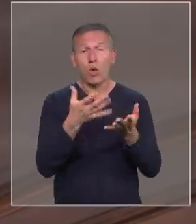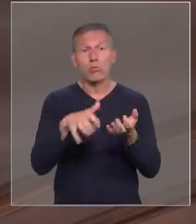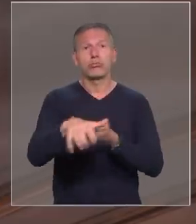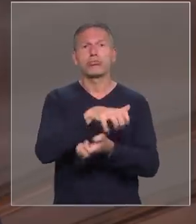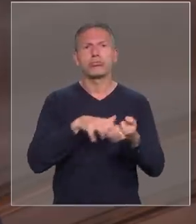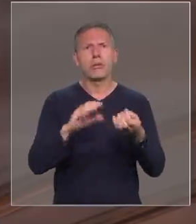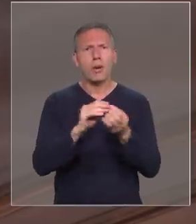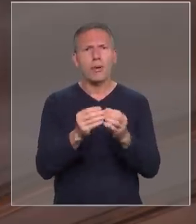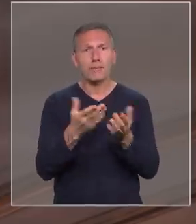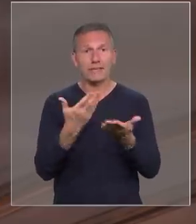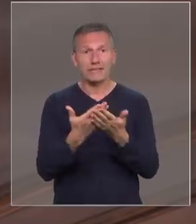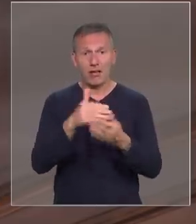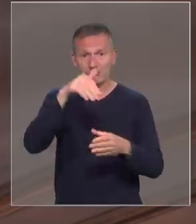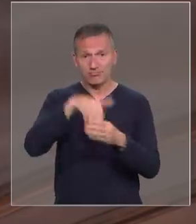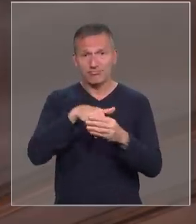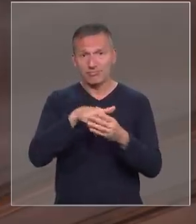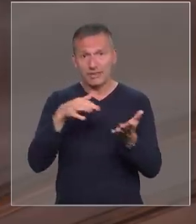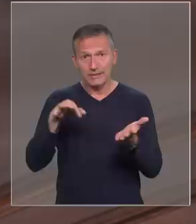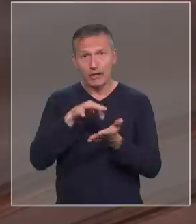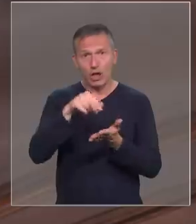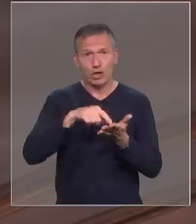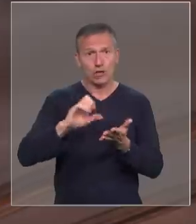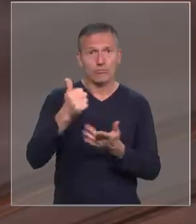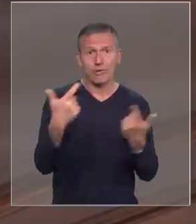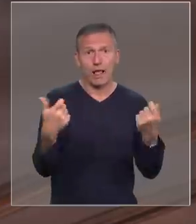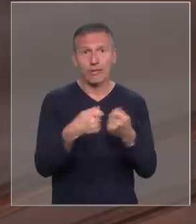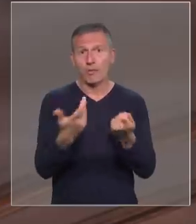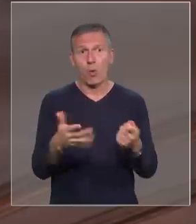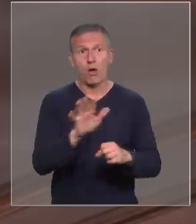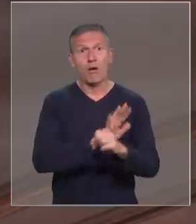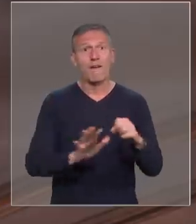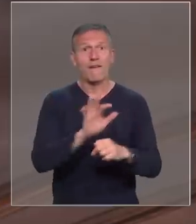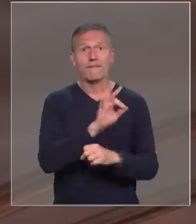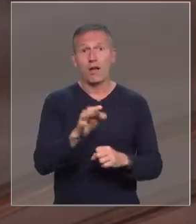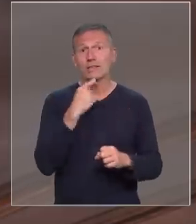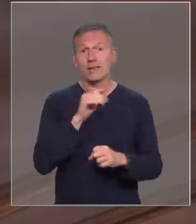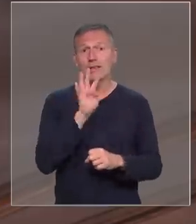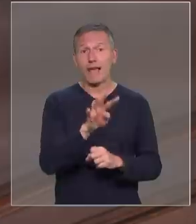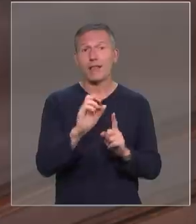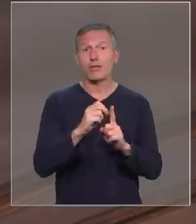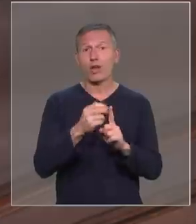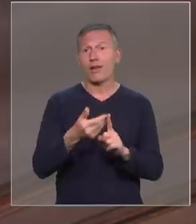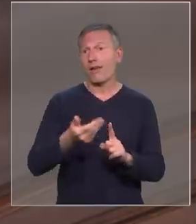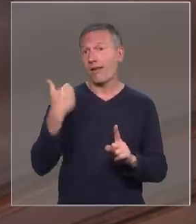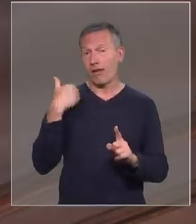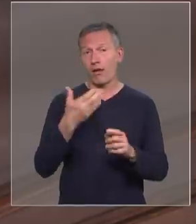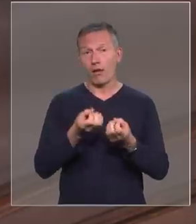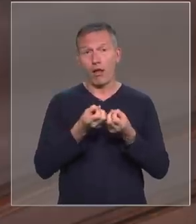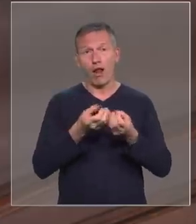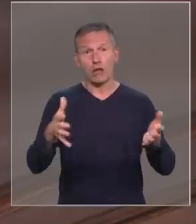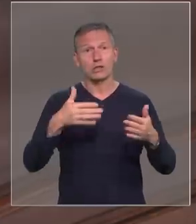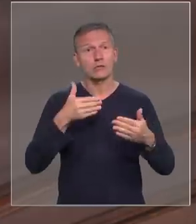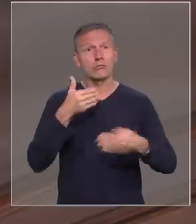bouleversement. C'est au cœur de la stratégie d'adaptation d'une France à 4 degrés que nous avons lancée il y a quelques semaines.